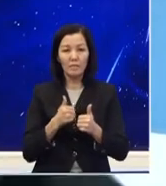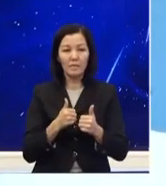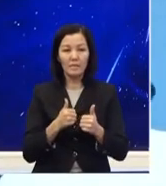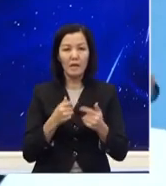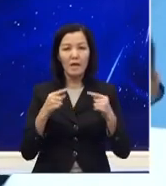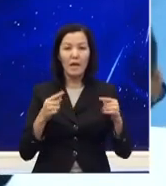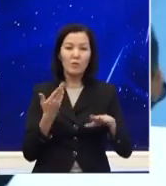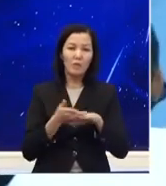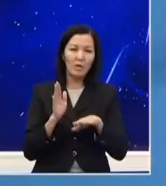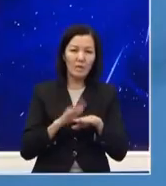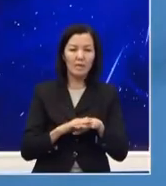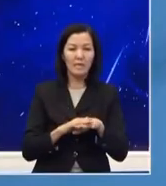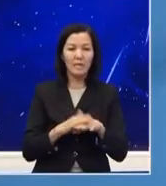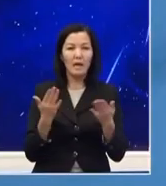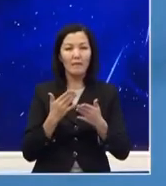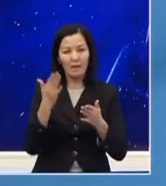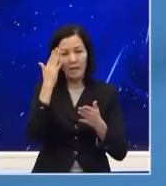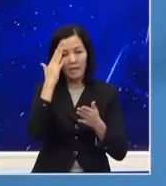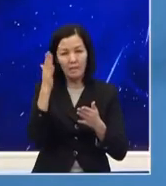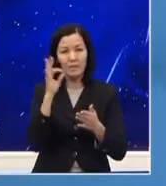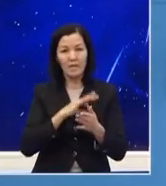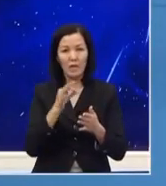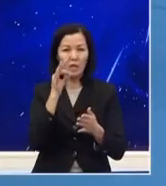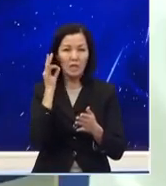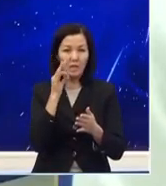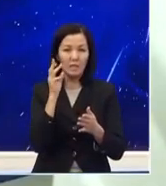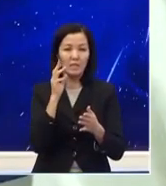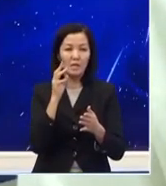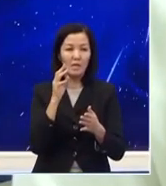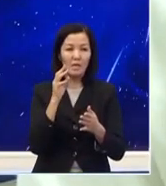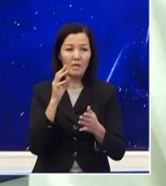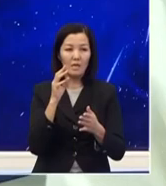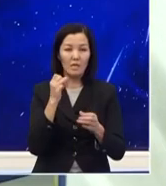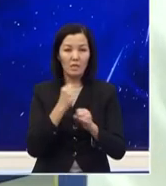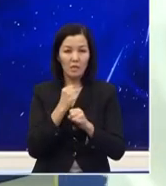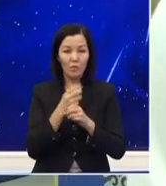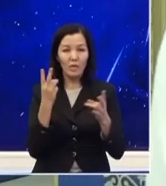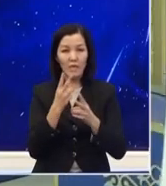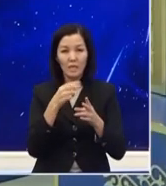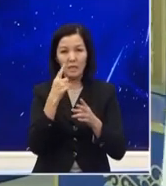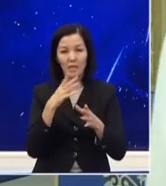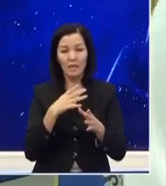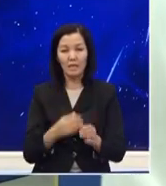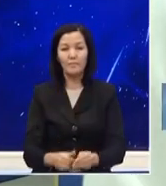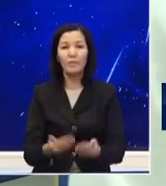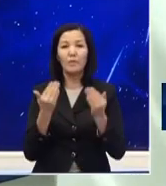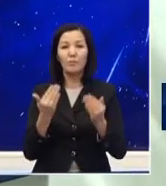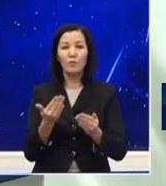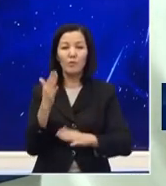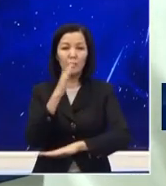туындаған түрлі жағдайларда қандай әдіс тәсілдер қолдану керектігін көрсетті. Бүгінгі мастер-класс өте жоғары деңгейде өтті.